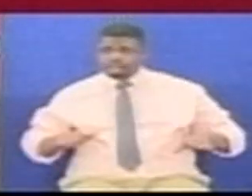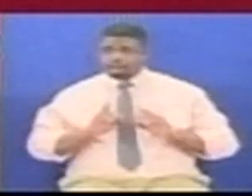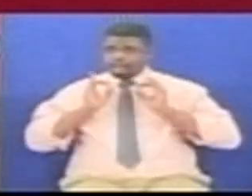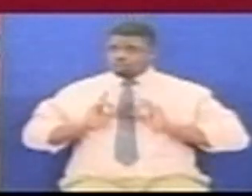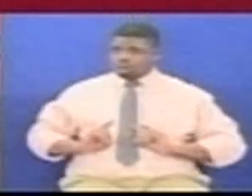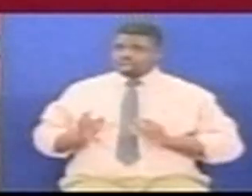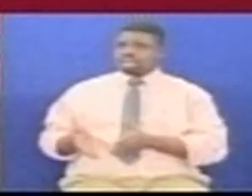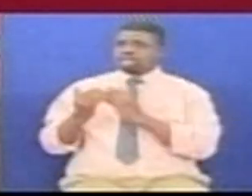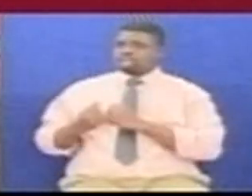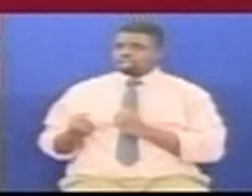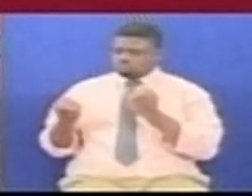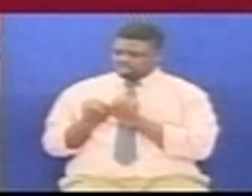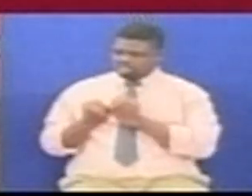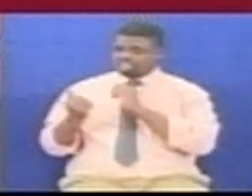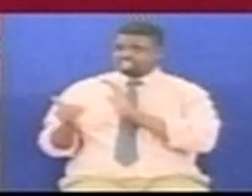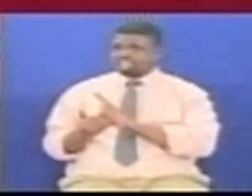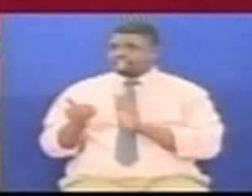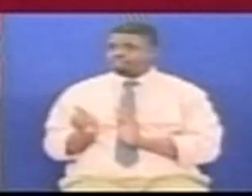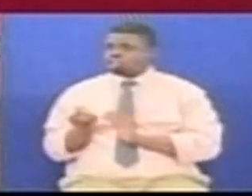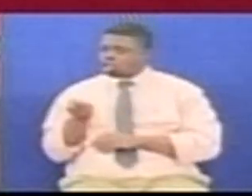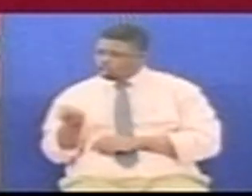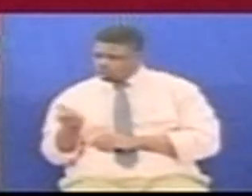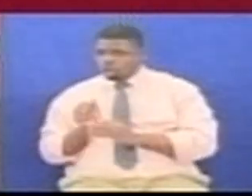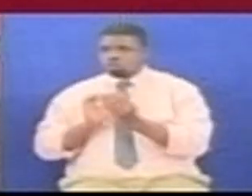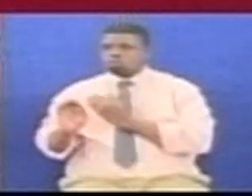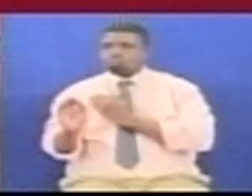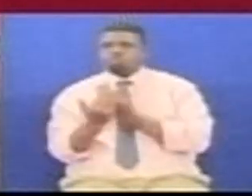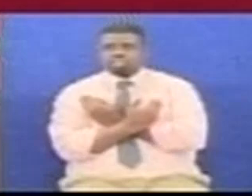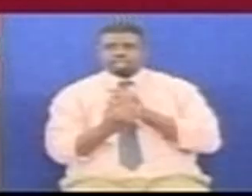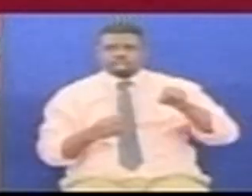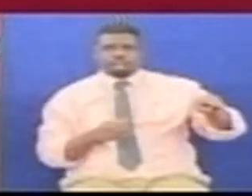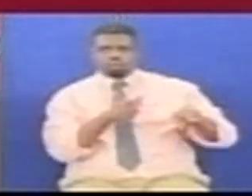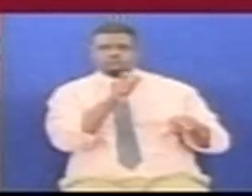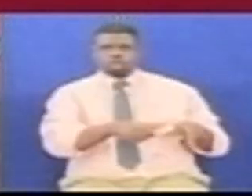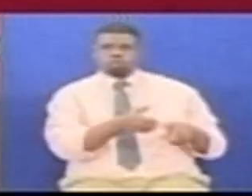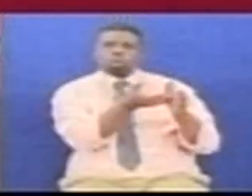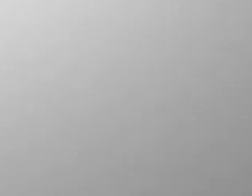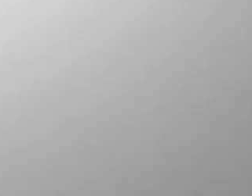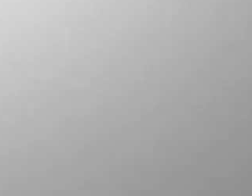ndogo za kuzuia utoro pamoja na kudhibiti mienendo ya baadhi ya watu kuombaomba.